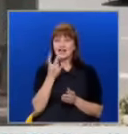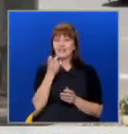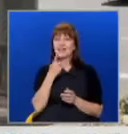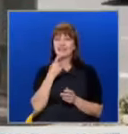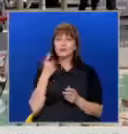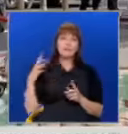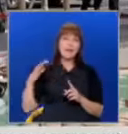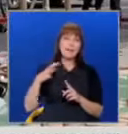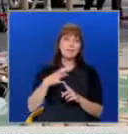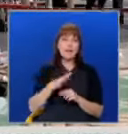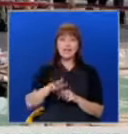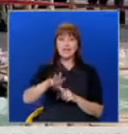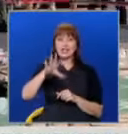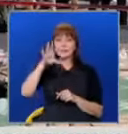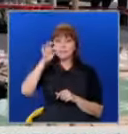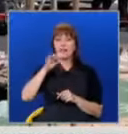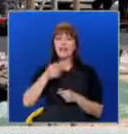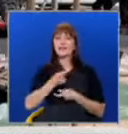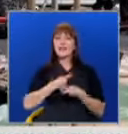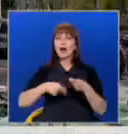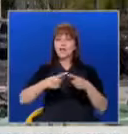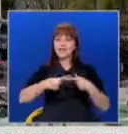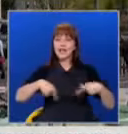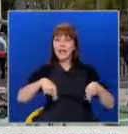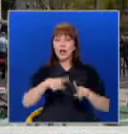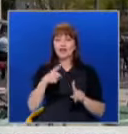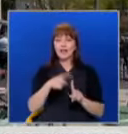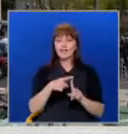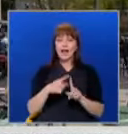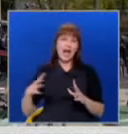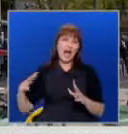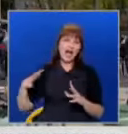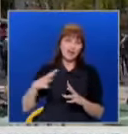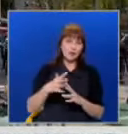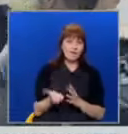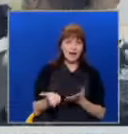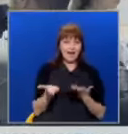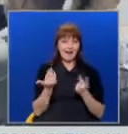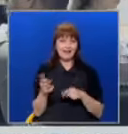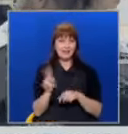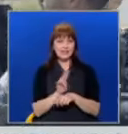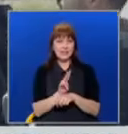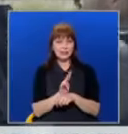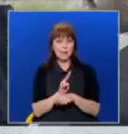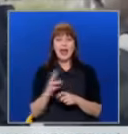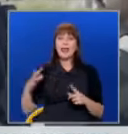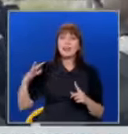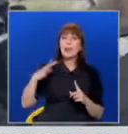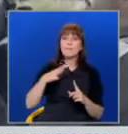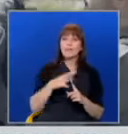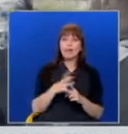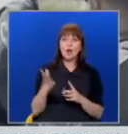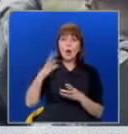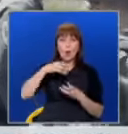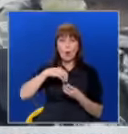20-годишният нападател избрал за мишена търговски район в Тел-Авив. Атакувал в ранния следобед. Нападението е било